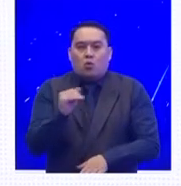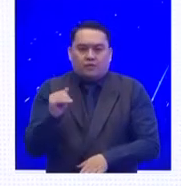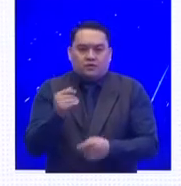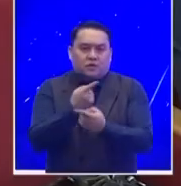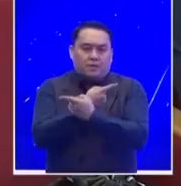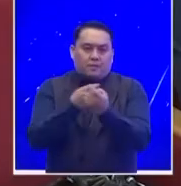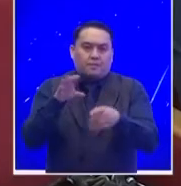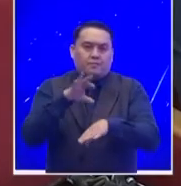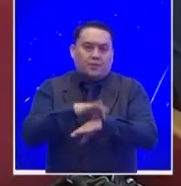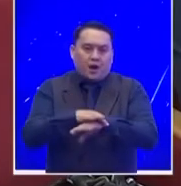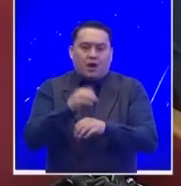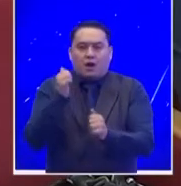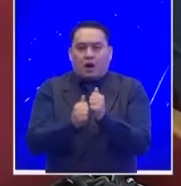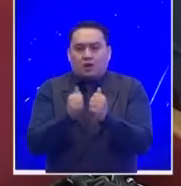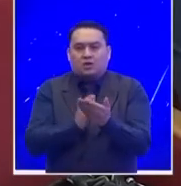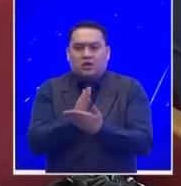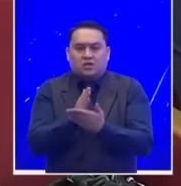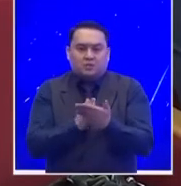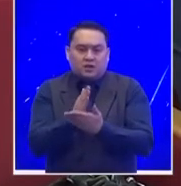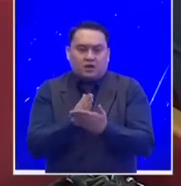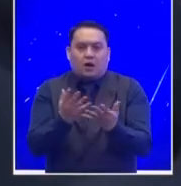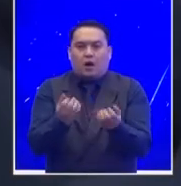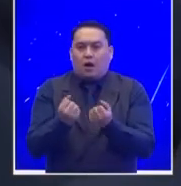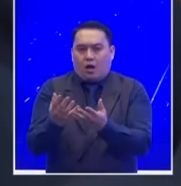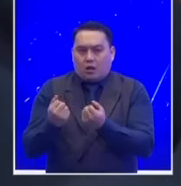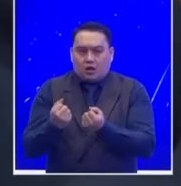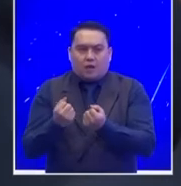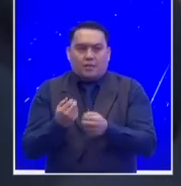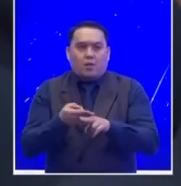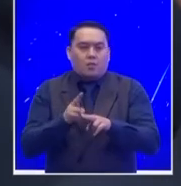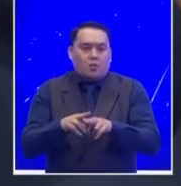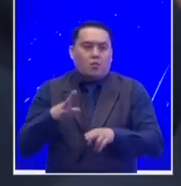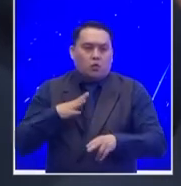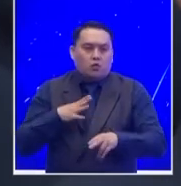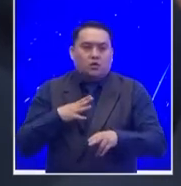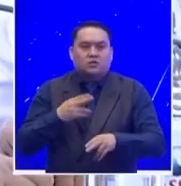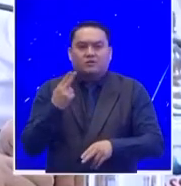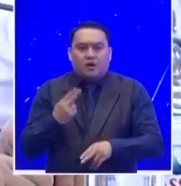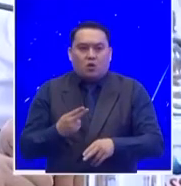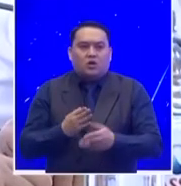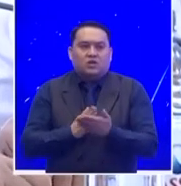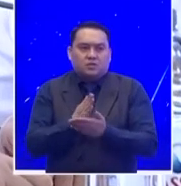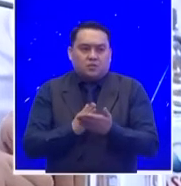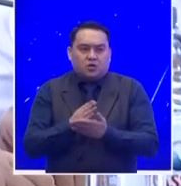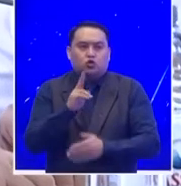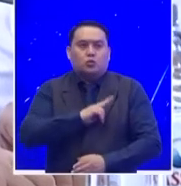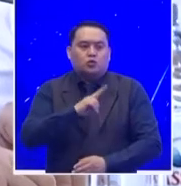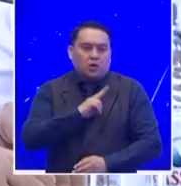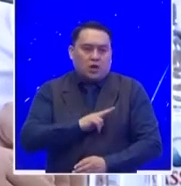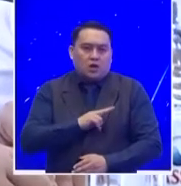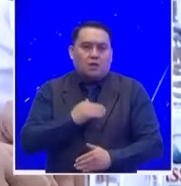байланыс орталығы арқылы әртүрлі қызмет түрлерін ала алады. Жеке сот орындаушыларының пікірінше, мұндай цифрландыру қызметі олардың